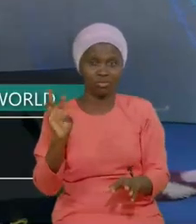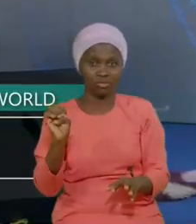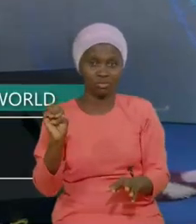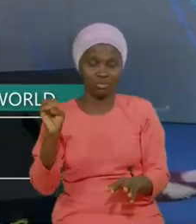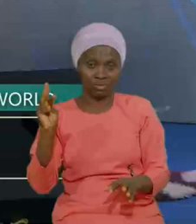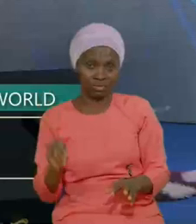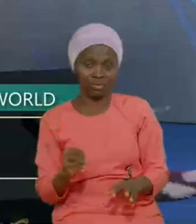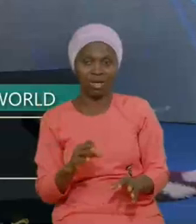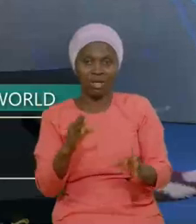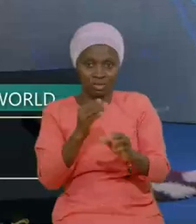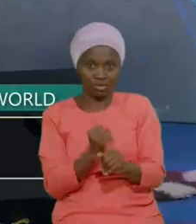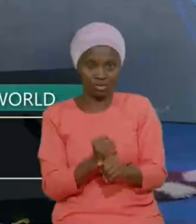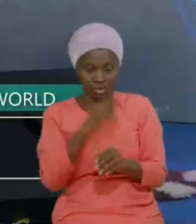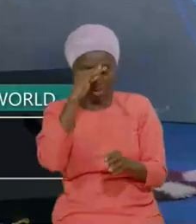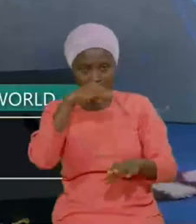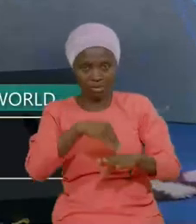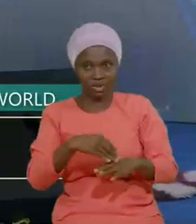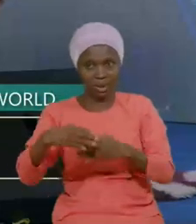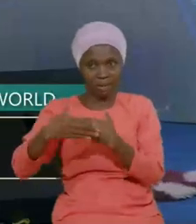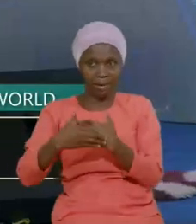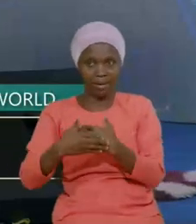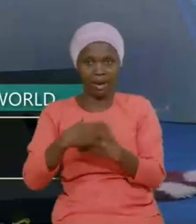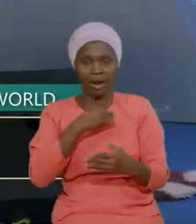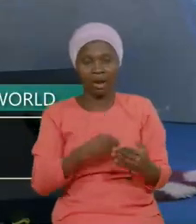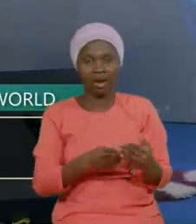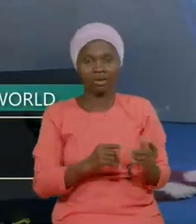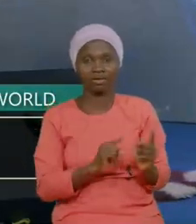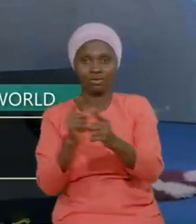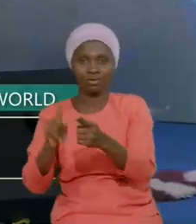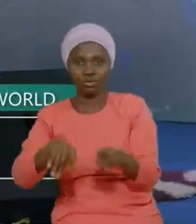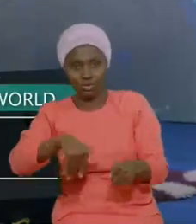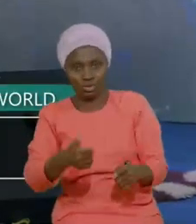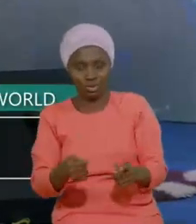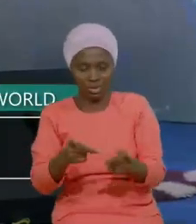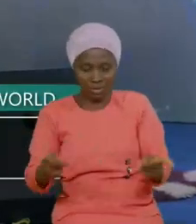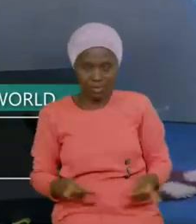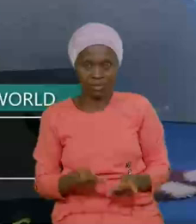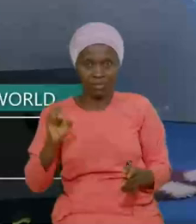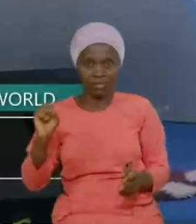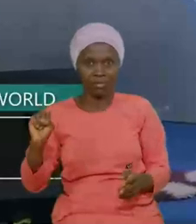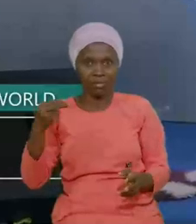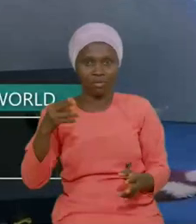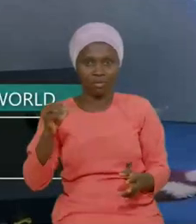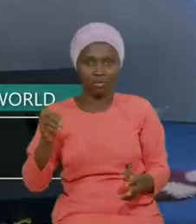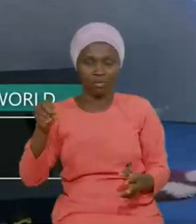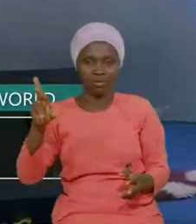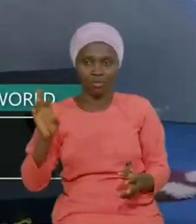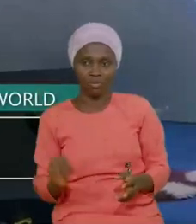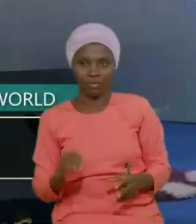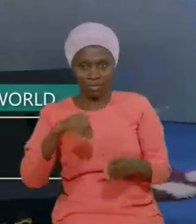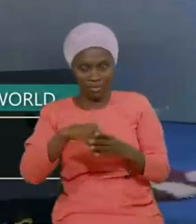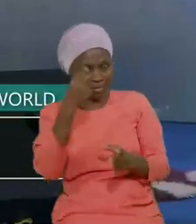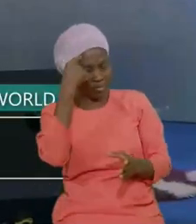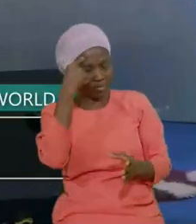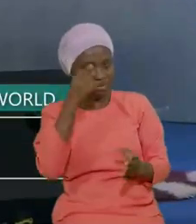celui qui savait nager, il a pris sur le dos. Et il est arrivé à l'autre bord.